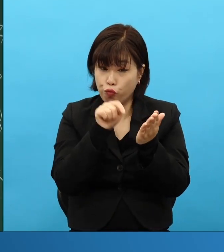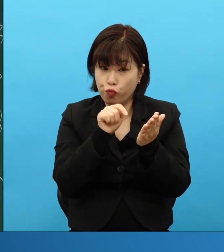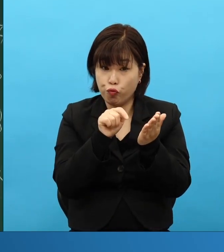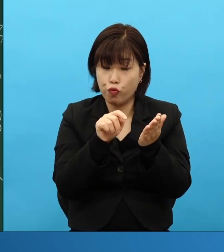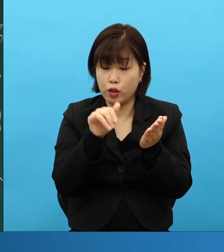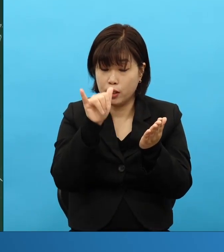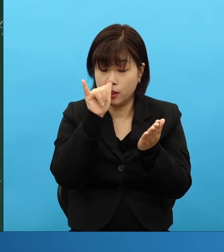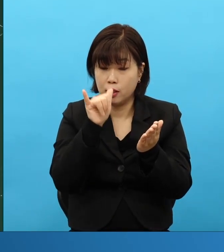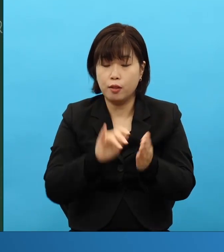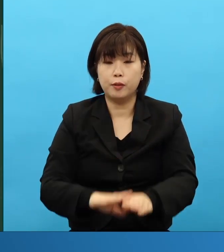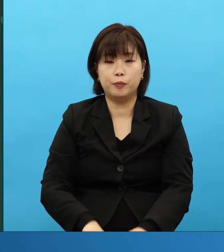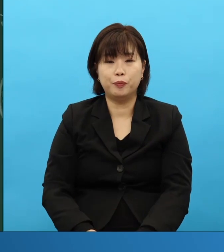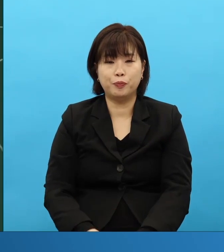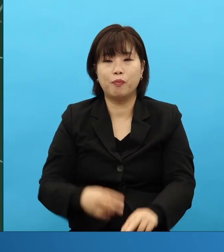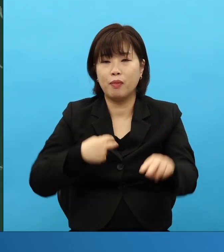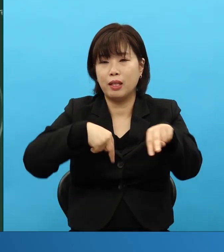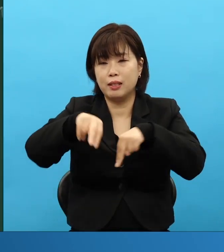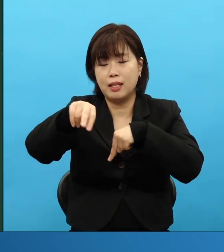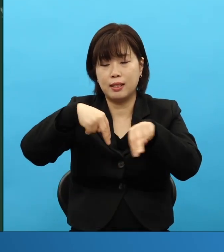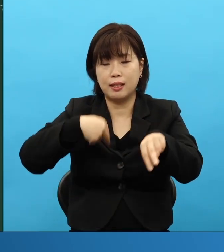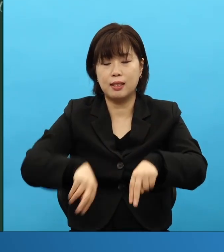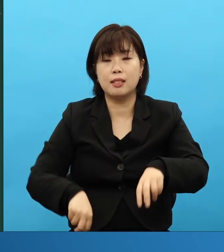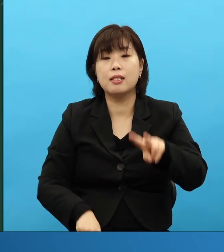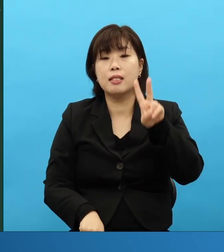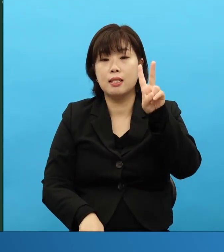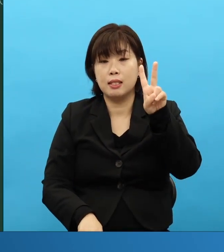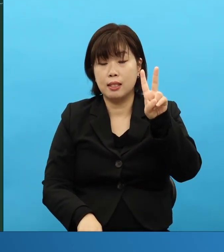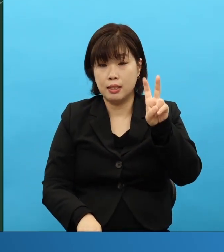사사기 21장 25절. Judges 21, 25.